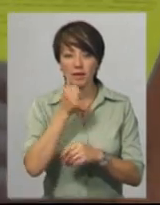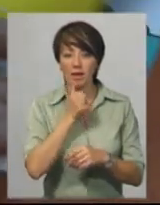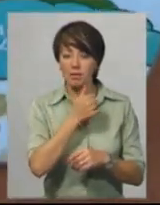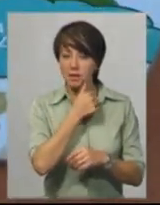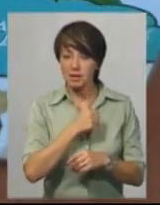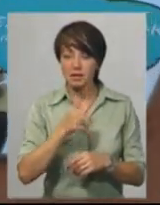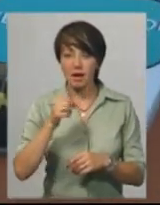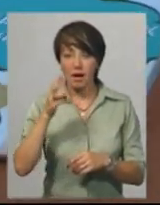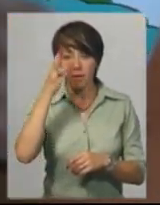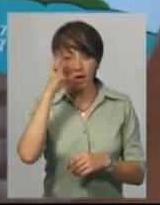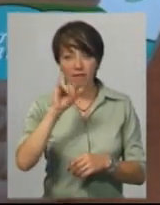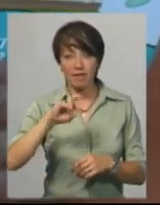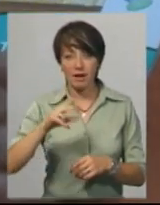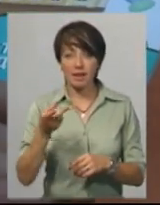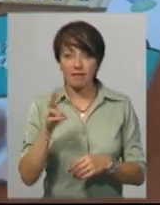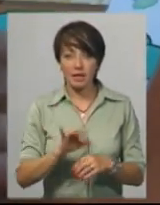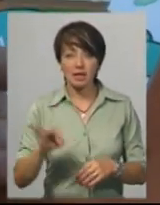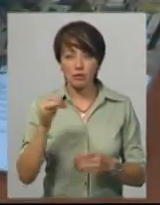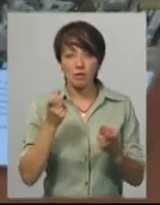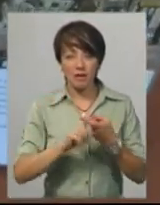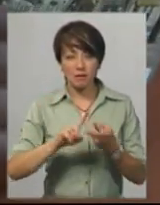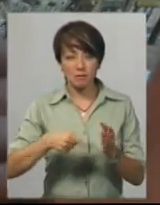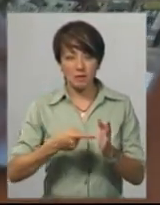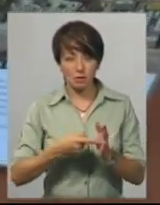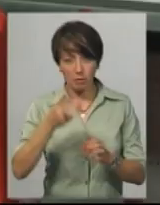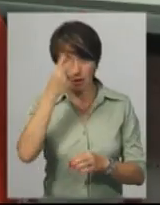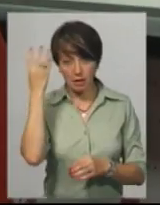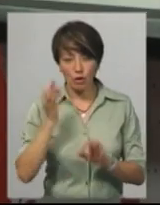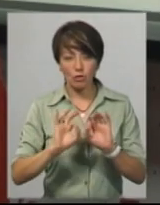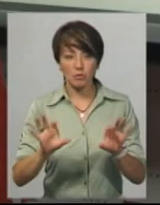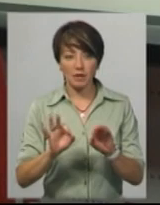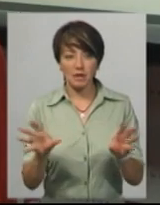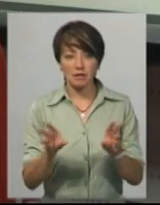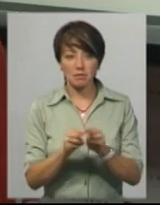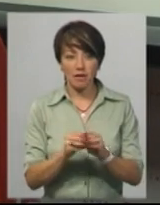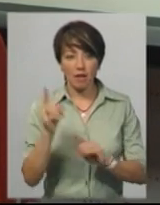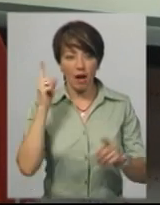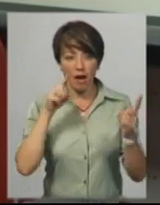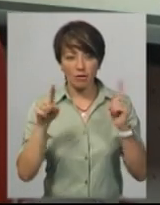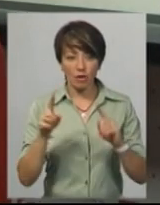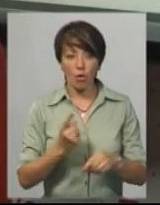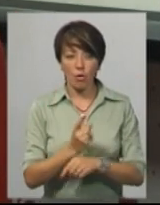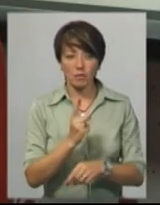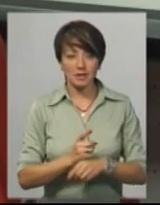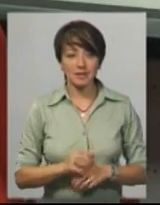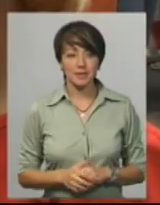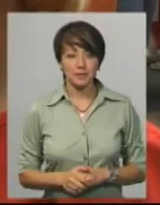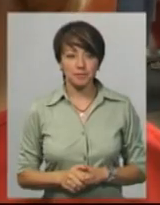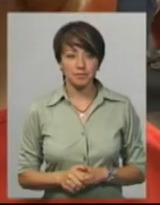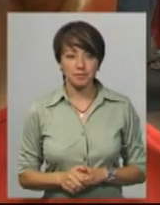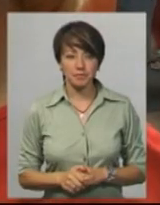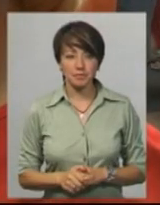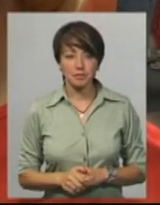Хмельвілля» міститься 42 історії, пов'язані з Хмельницьким. Розповідає співавторка книги коміксів «Таємниця Хмельвілля» Ольга Саліпа.